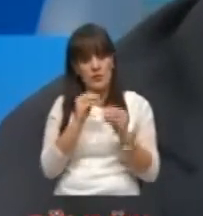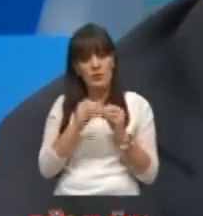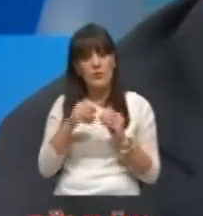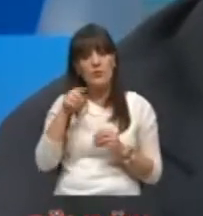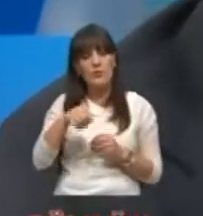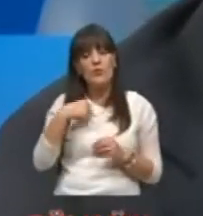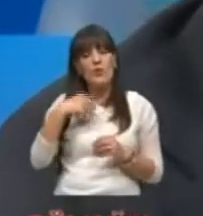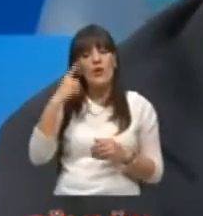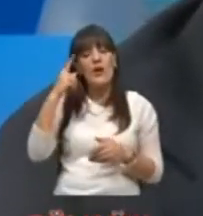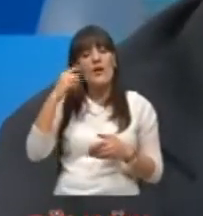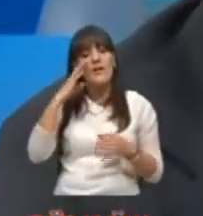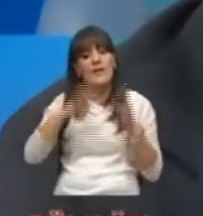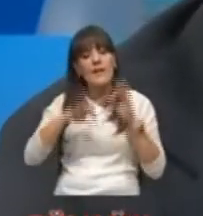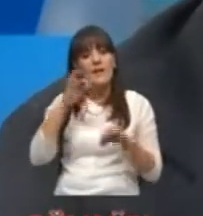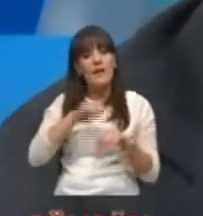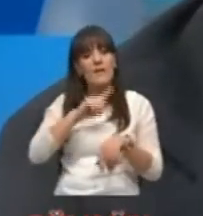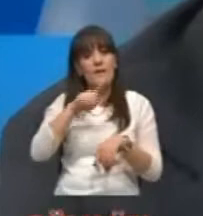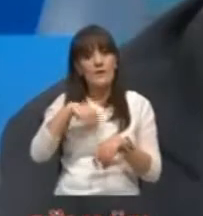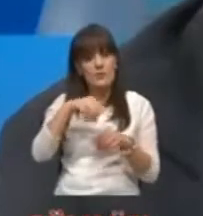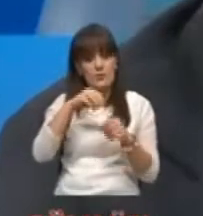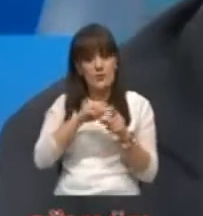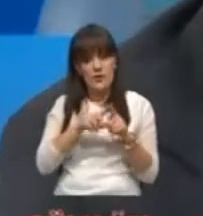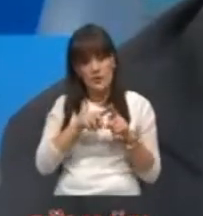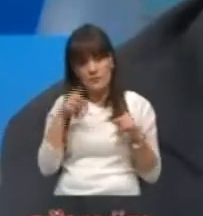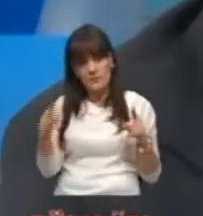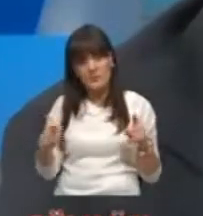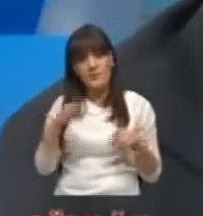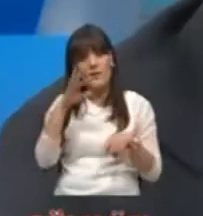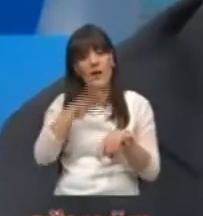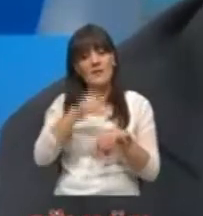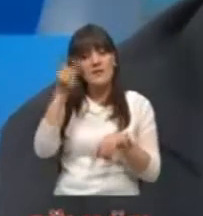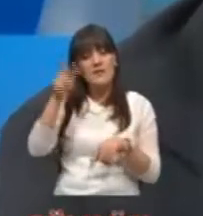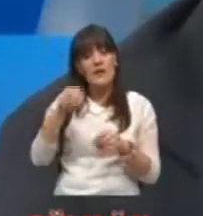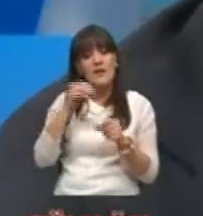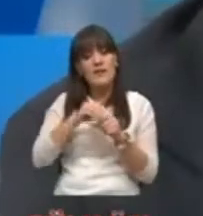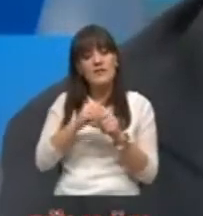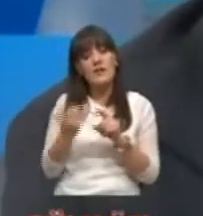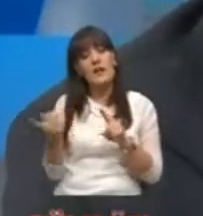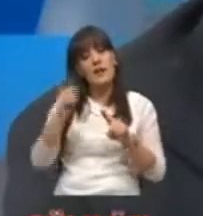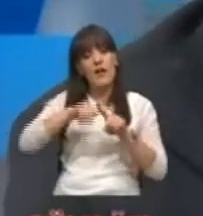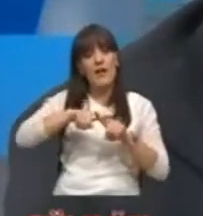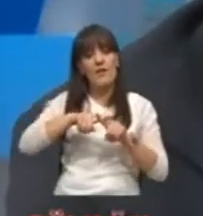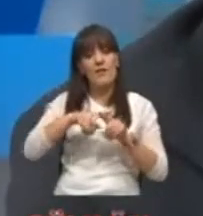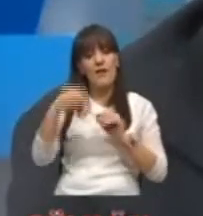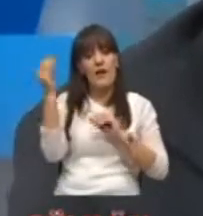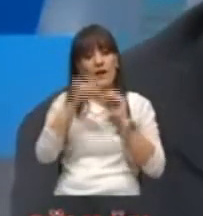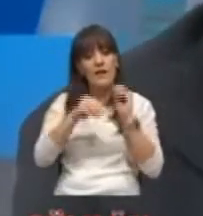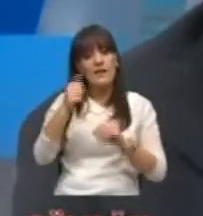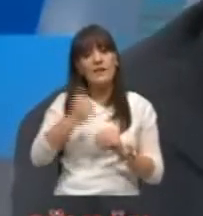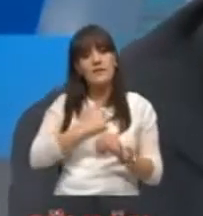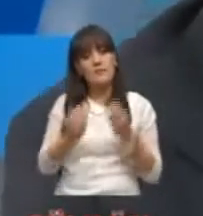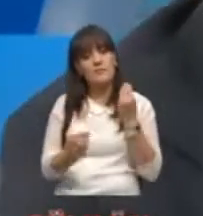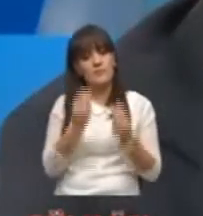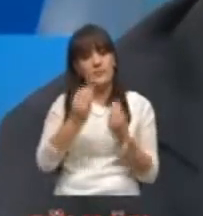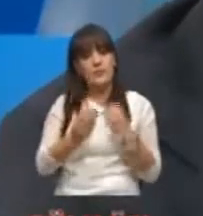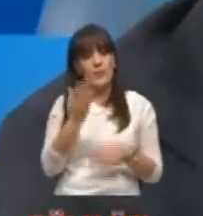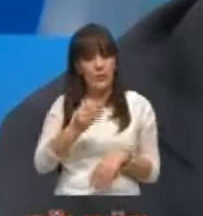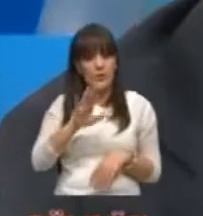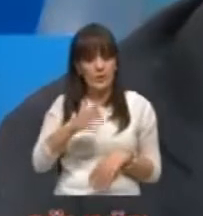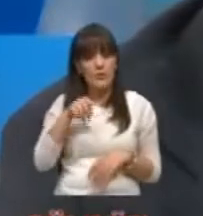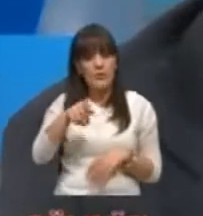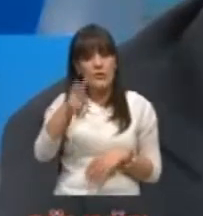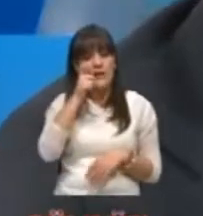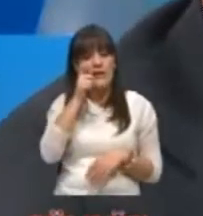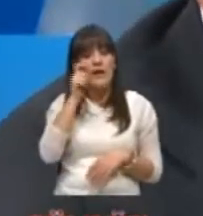bu cerrahi tedavi süresinde hasta için ilave eklenerek sıkıntılar yaratabiliyor. Hı hı.